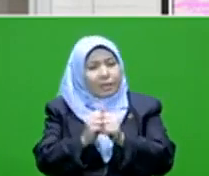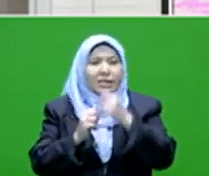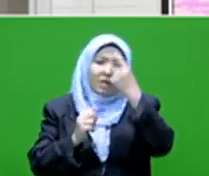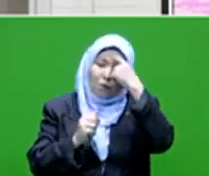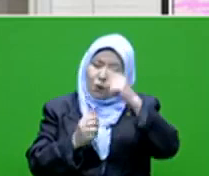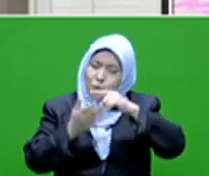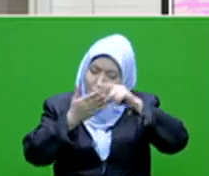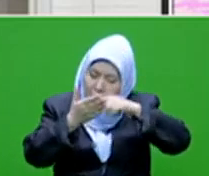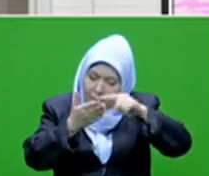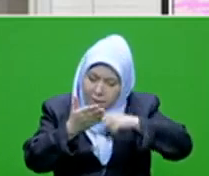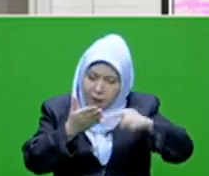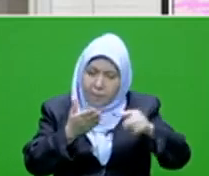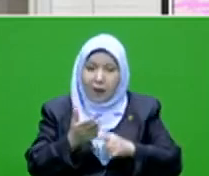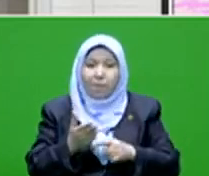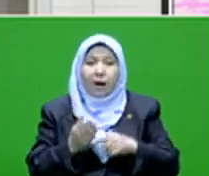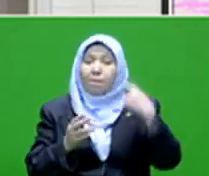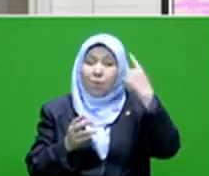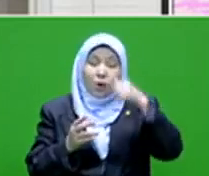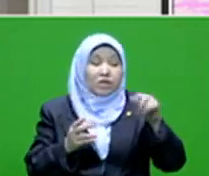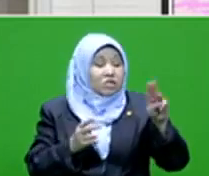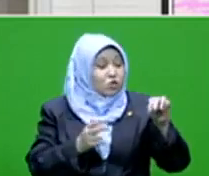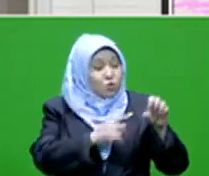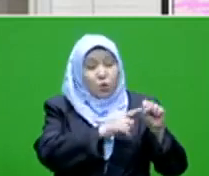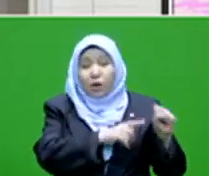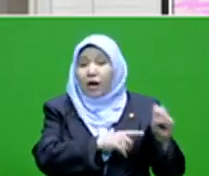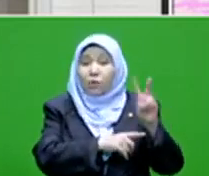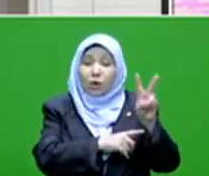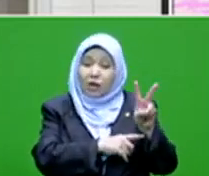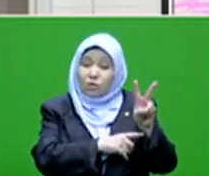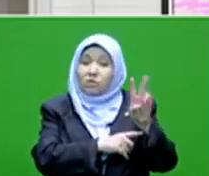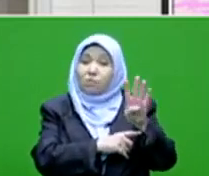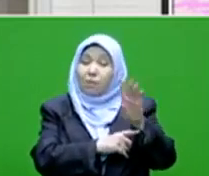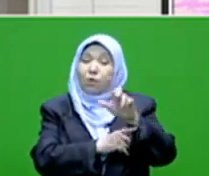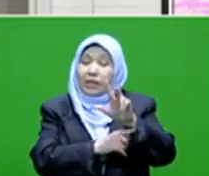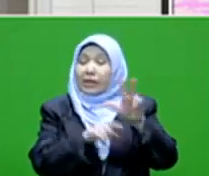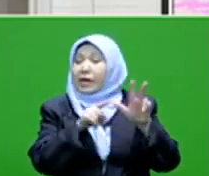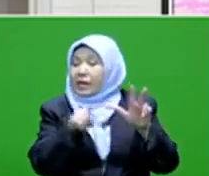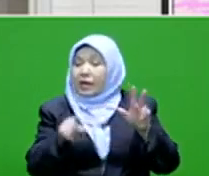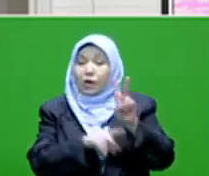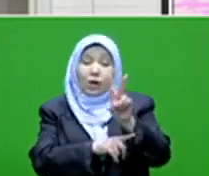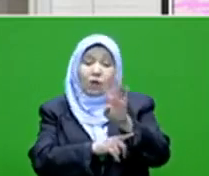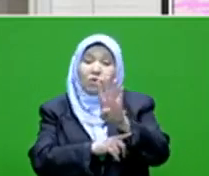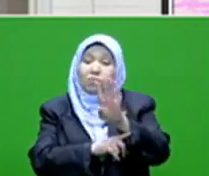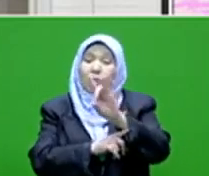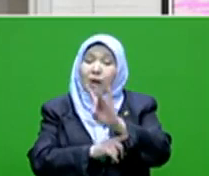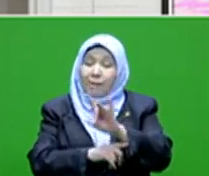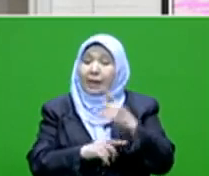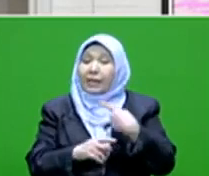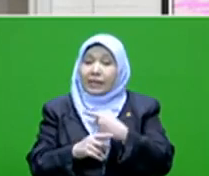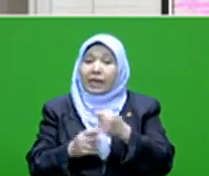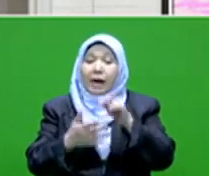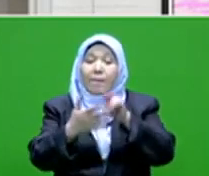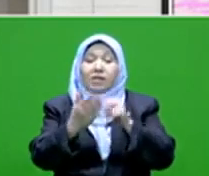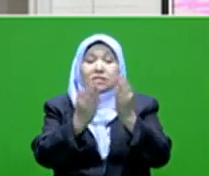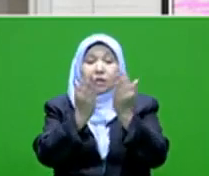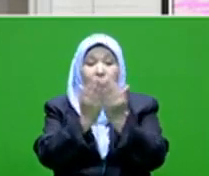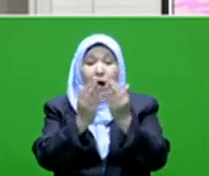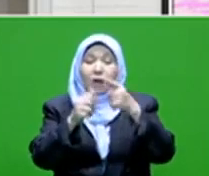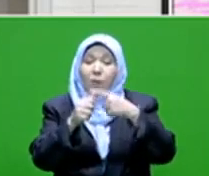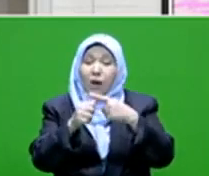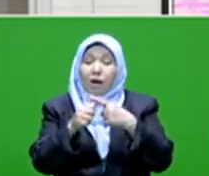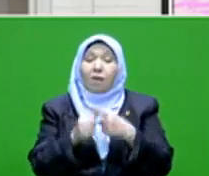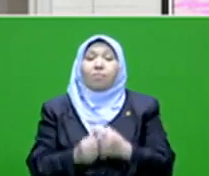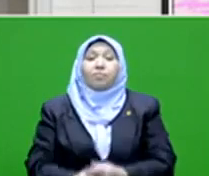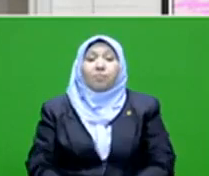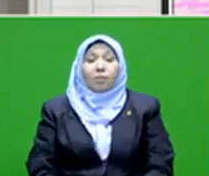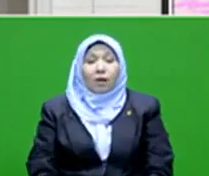mengulang kaji halaman 243 hingga 248. Kita nak baca doa dulu Ustaz, doa awal majlis kita,